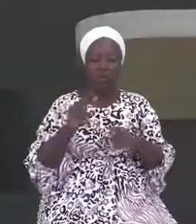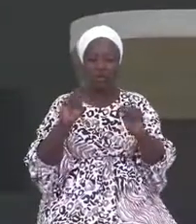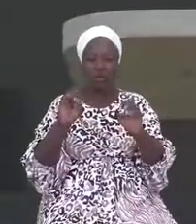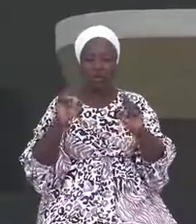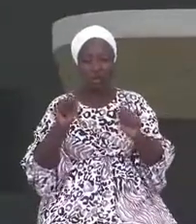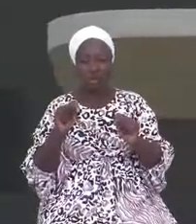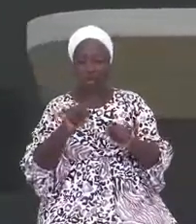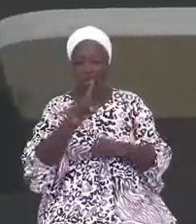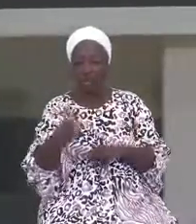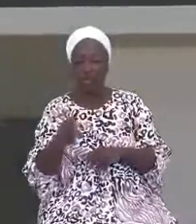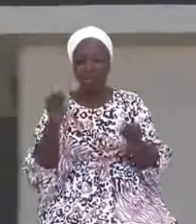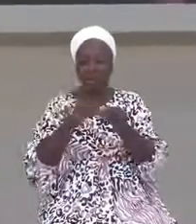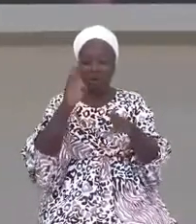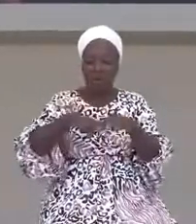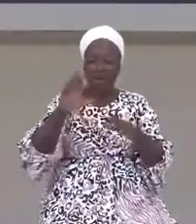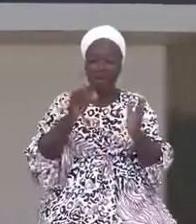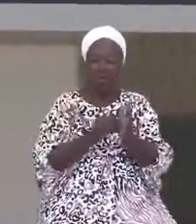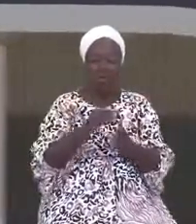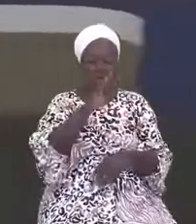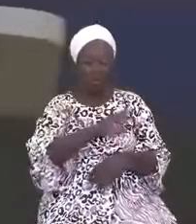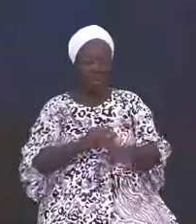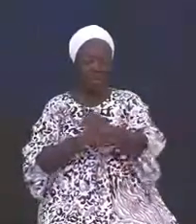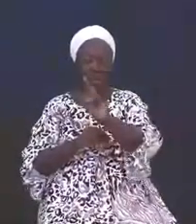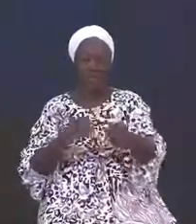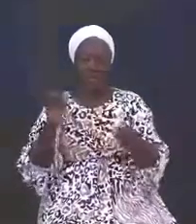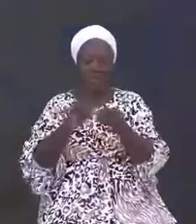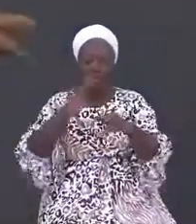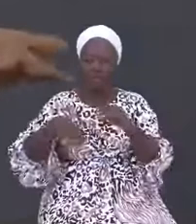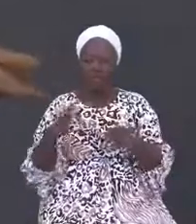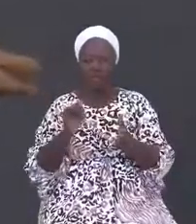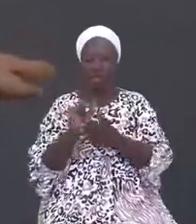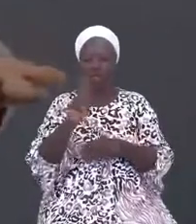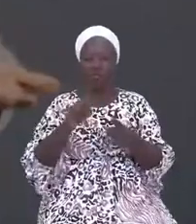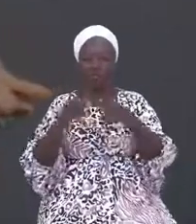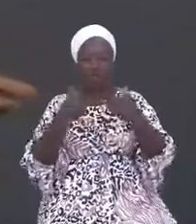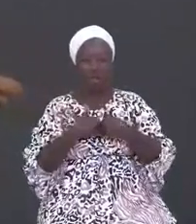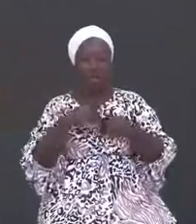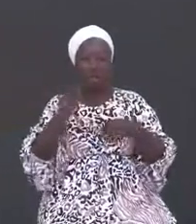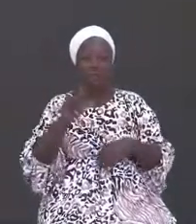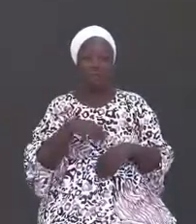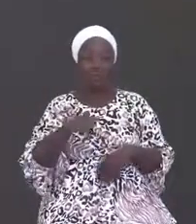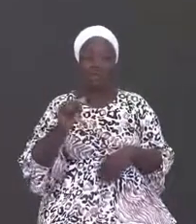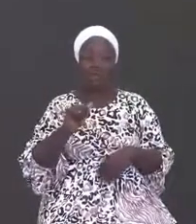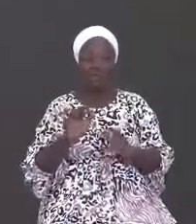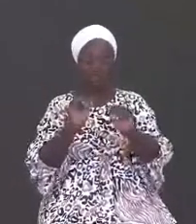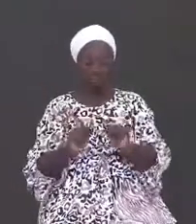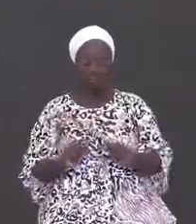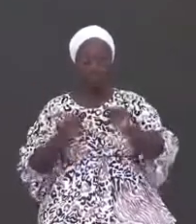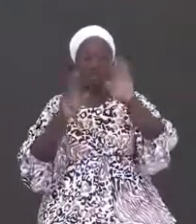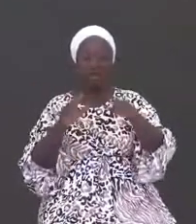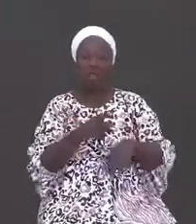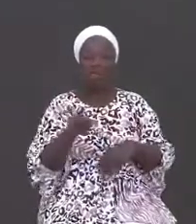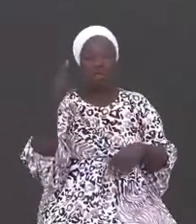tes anciens jeux plus que les choses que tu avais est-ce que tu peux les abandonner encore pour moi